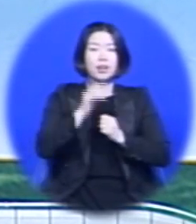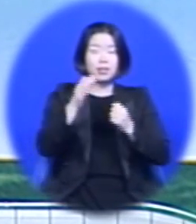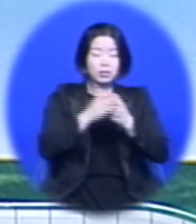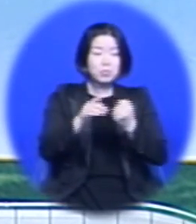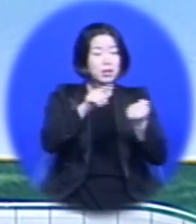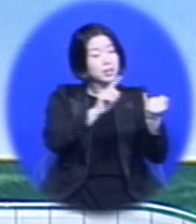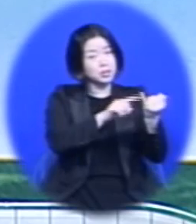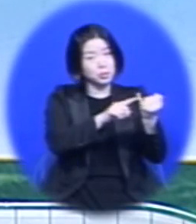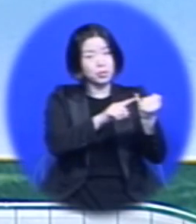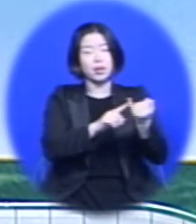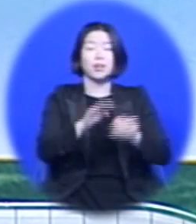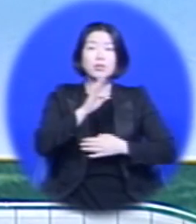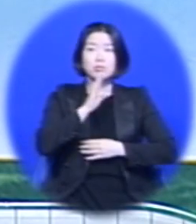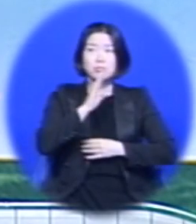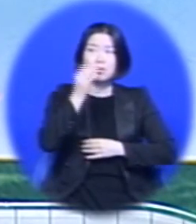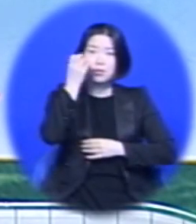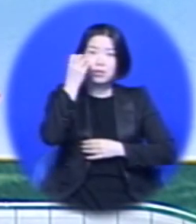소녀가 정말 의외로